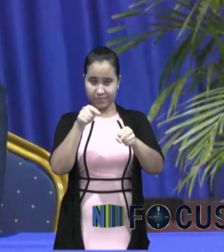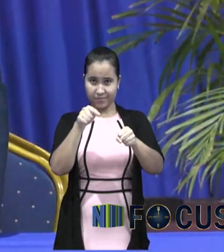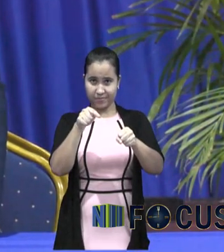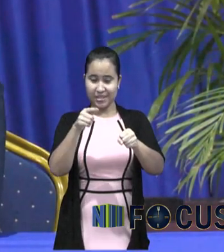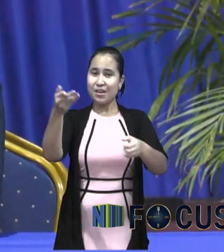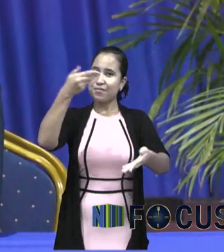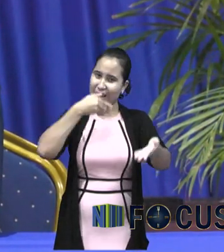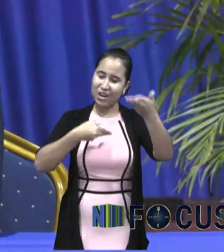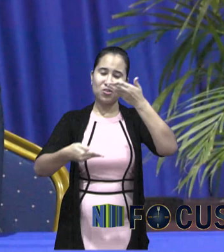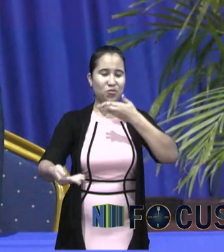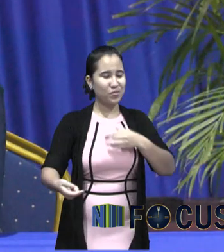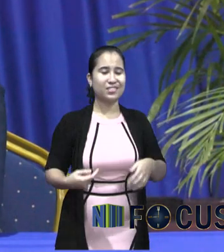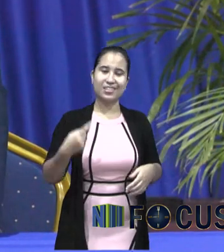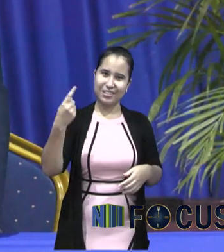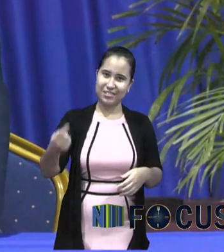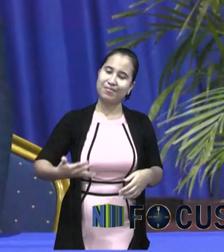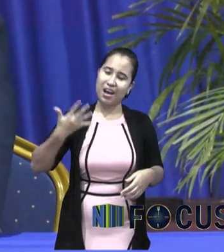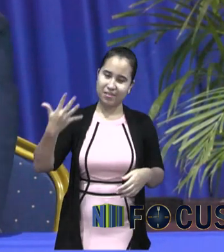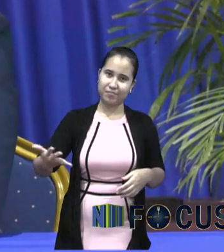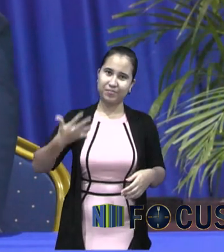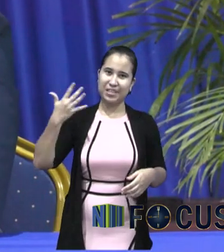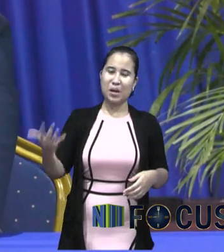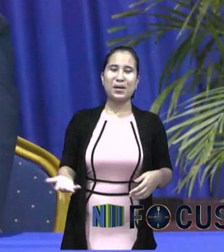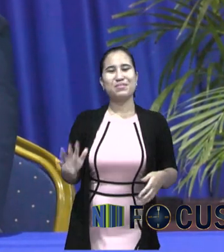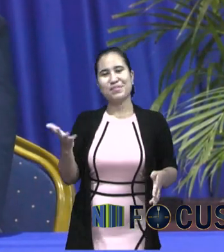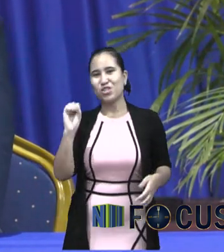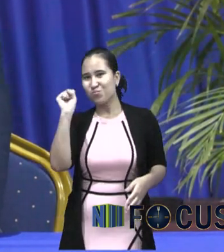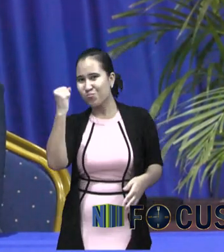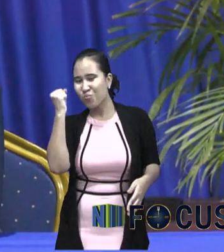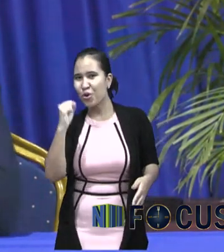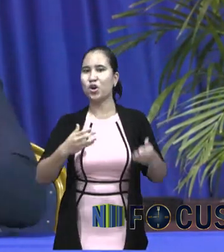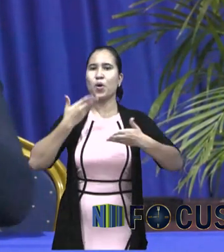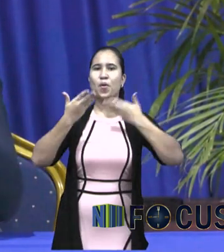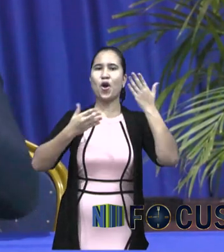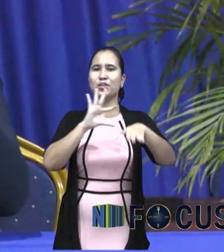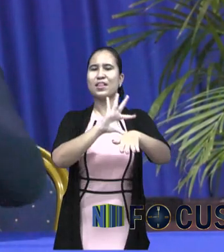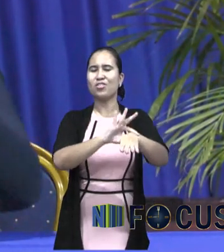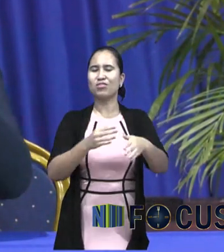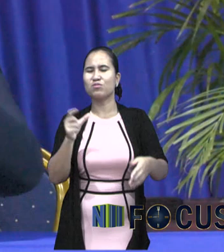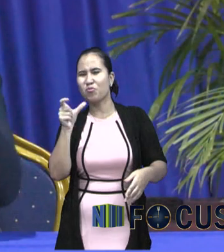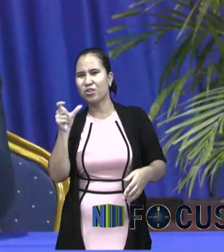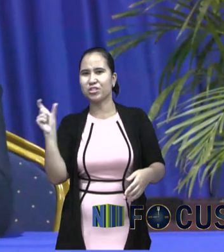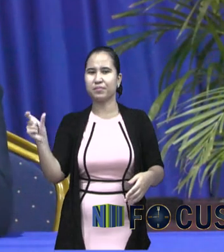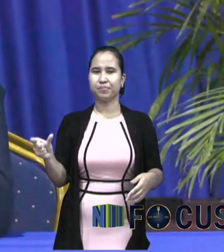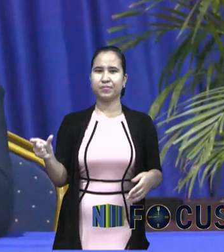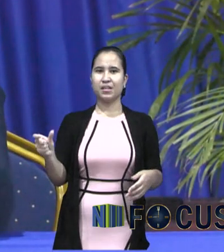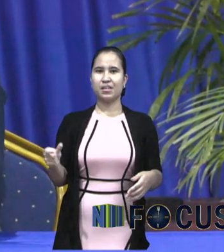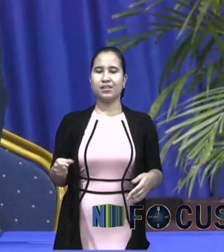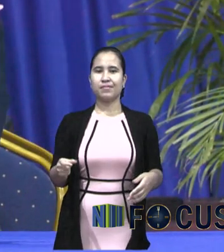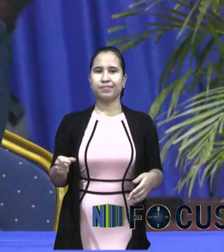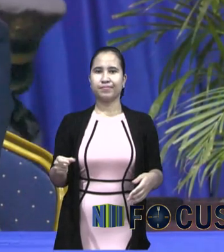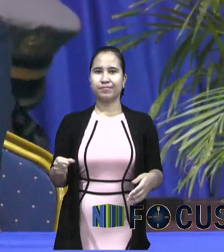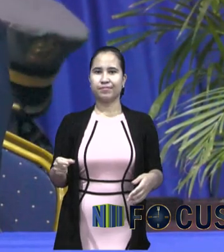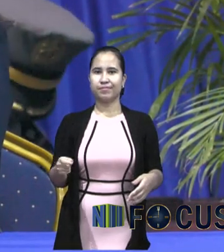steeds komen, ga ik het dan ook uitleggen. Dat is heel medisch technisch. Maar het is de viral load die je meet.